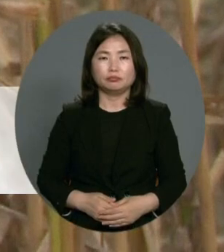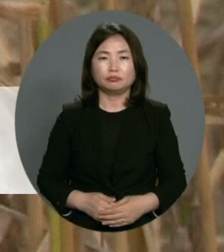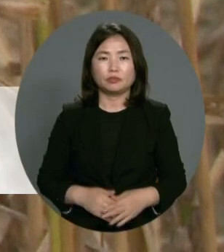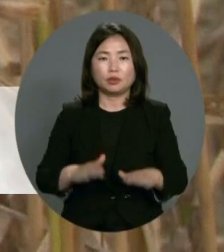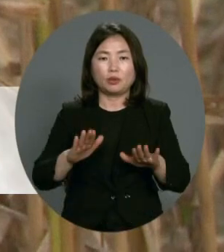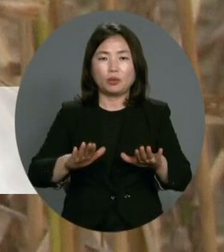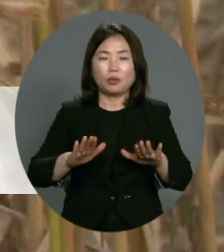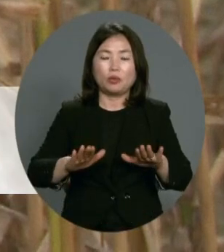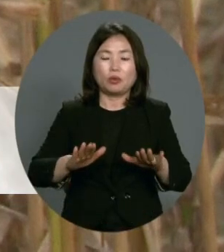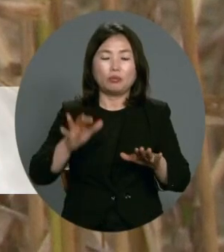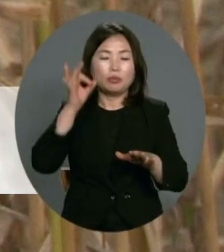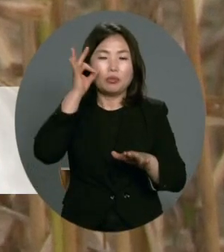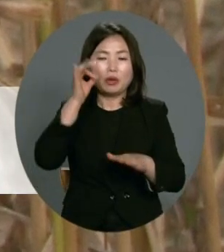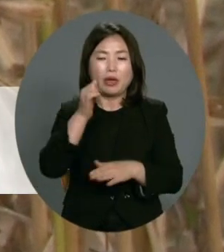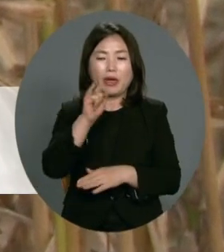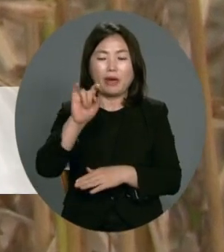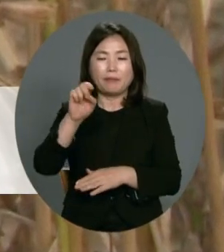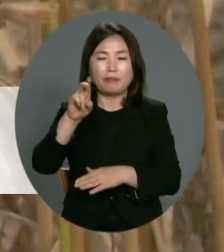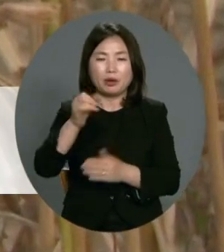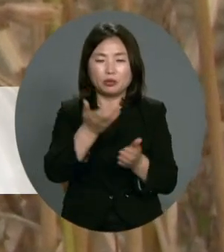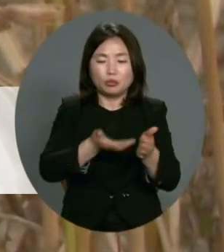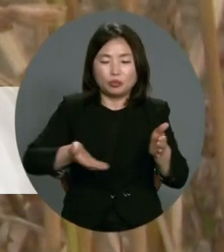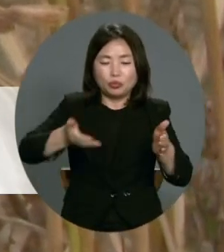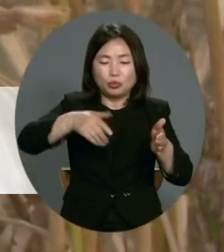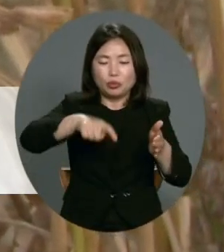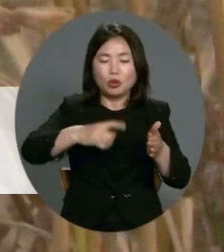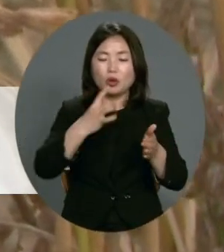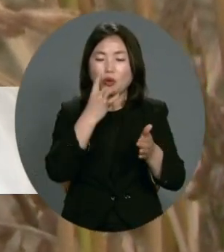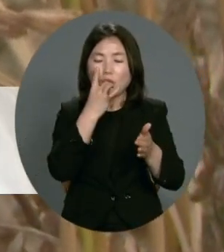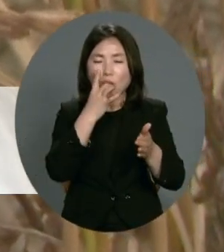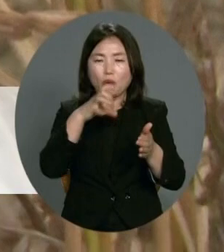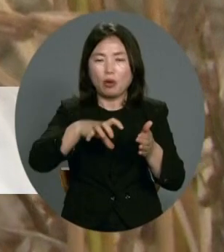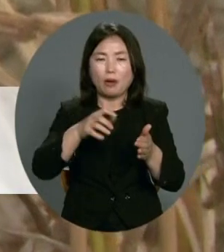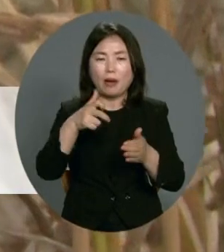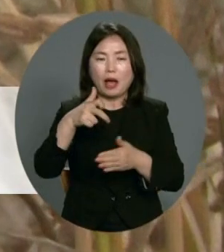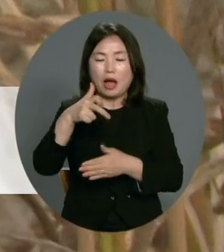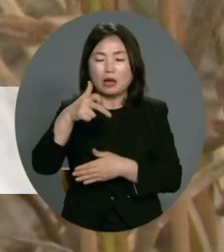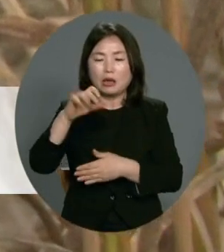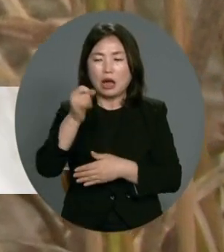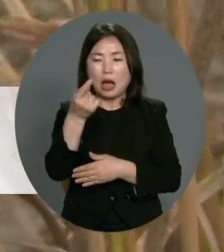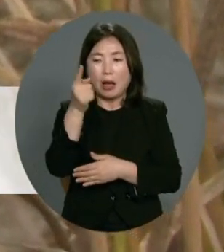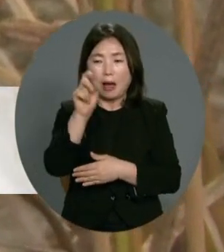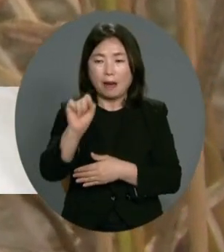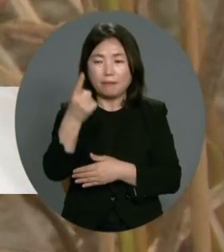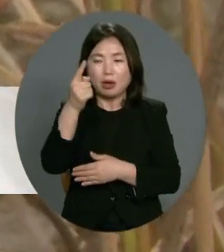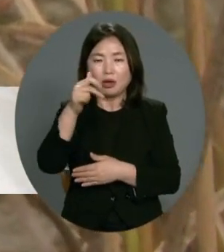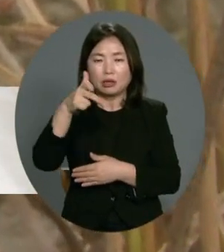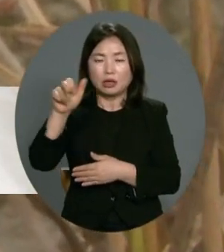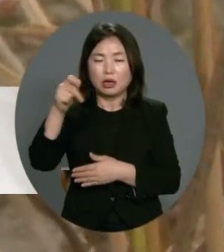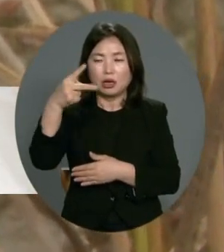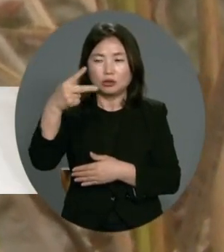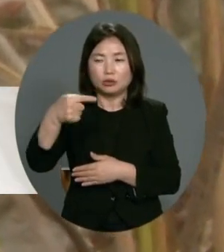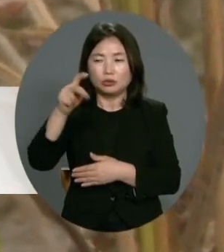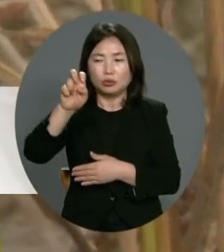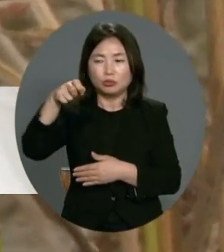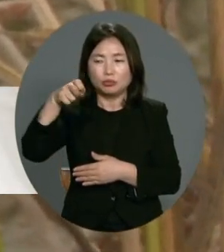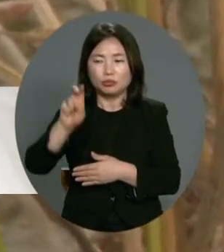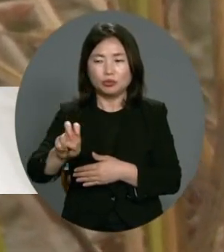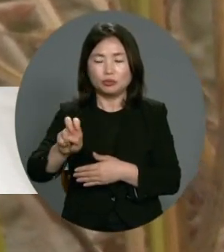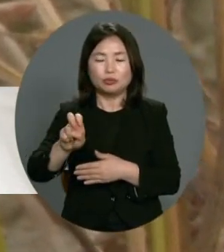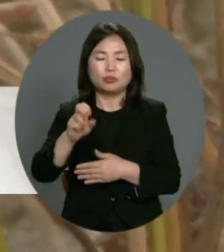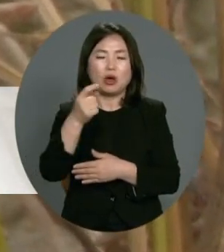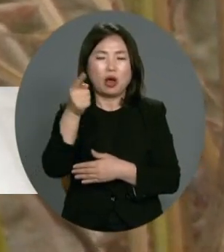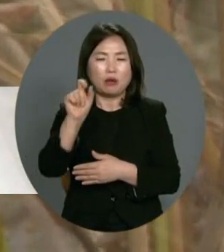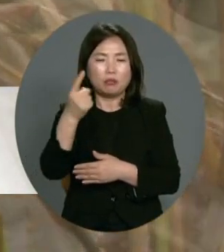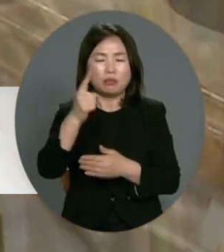올 초 포항 태평저수지 인근 논과 벼에서 발암물질인 카드뮴이의 기준치를 초과해 검출되면서